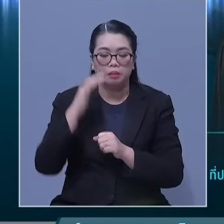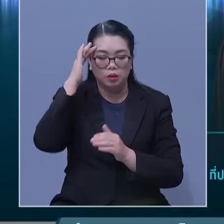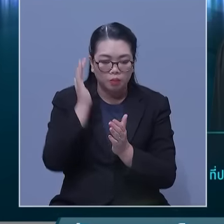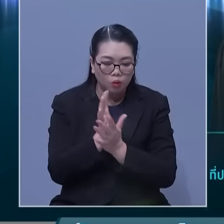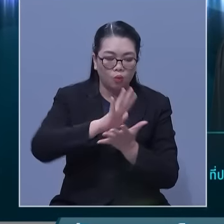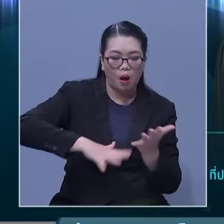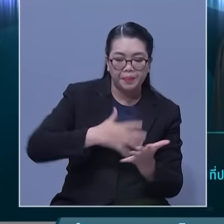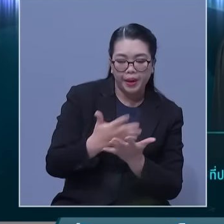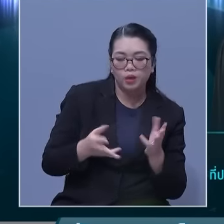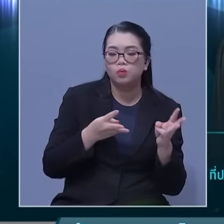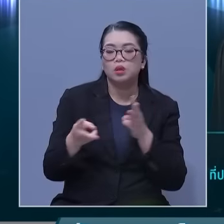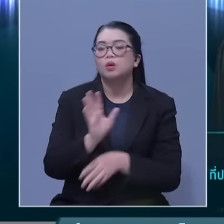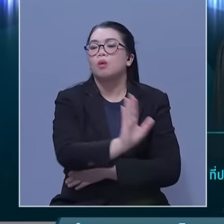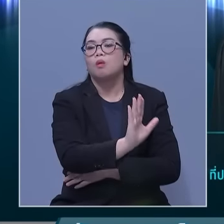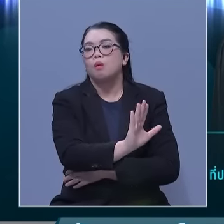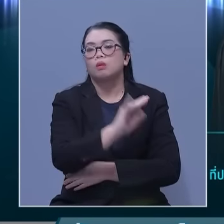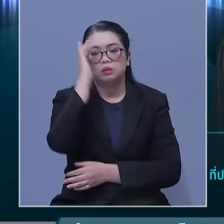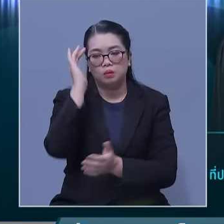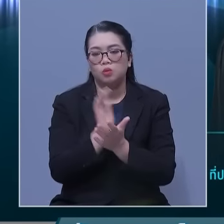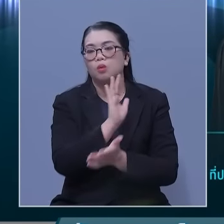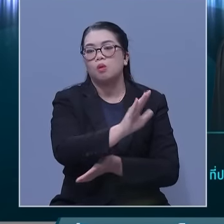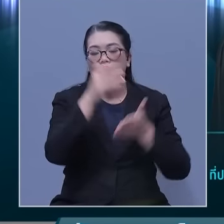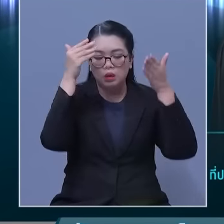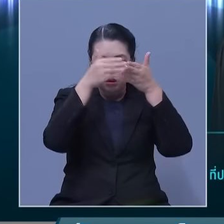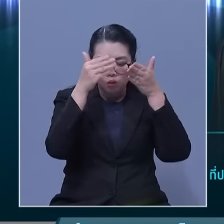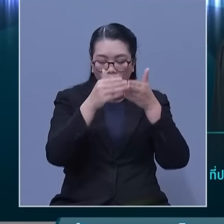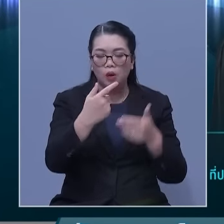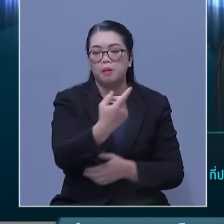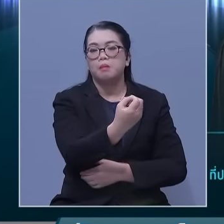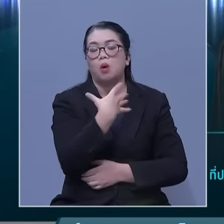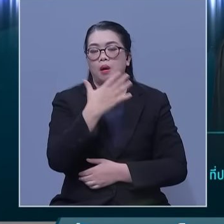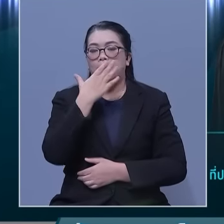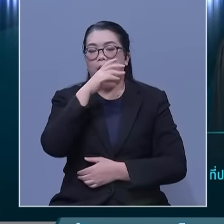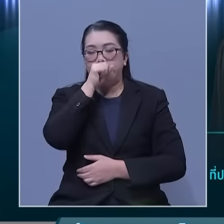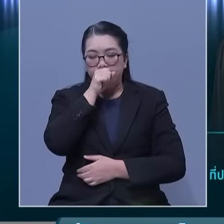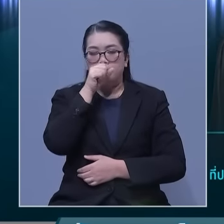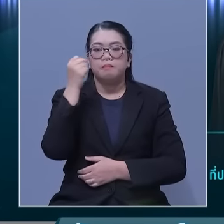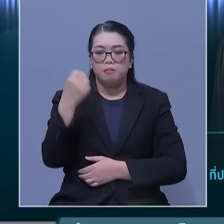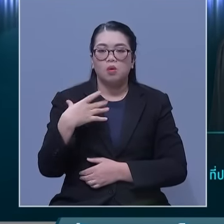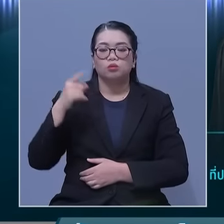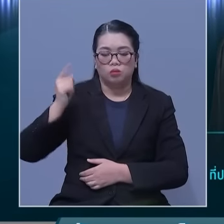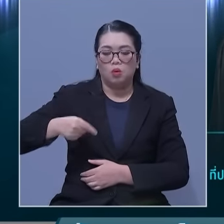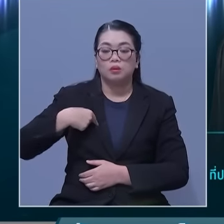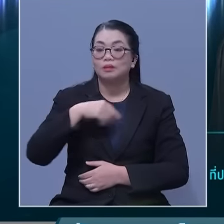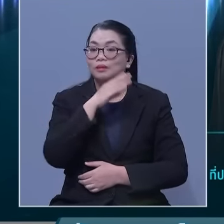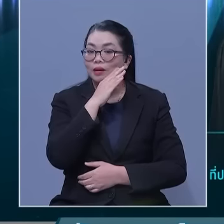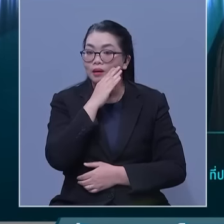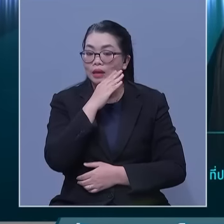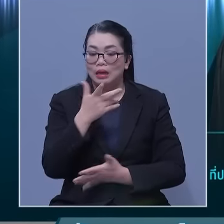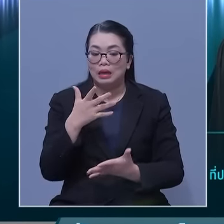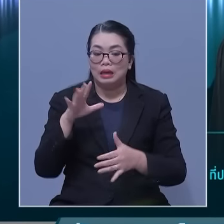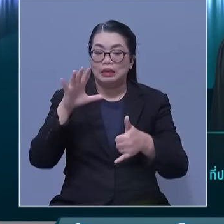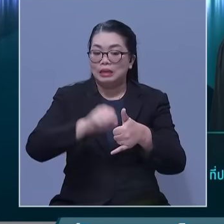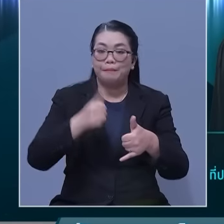เก็มีวิธีการของเค้าตรงนี้แล้วท่านก็กำชับนะครับท่านยูซุปคล่าก็กำชับว่าถ้าไม่ได้